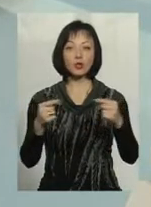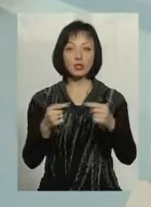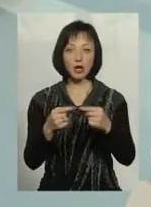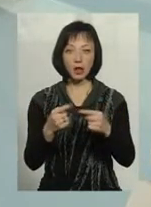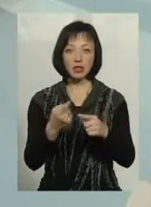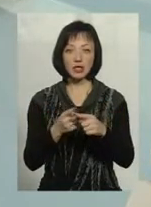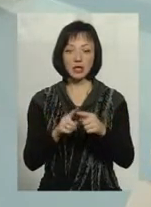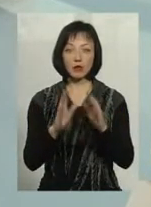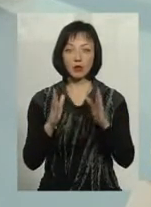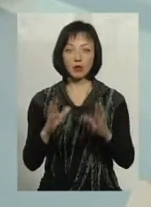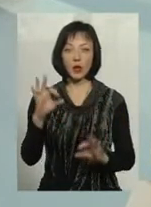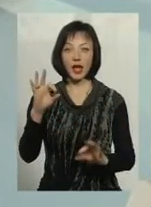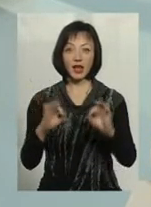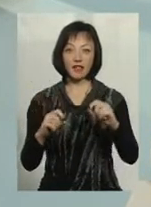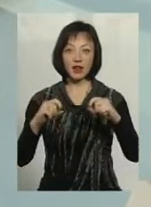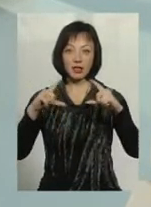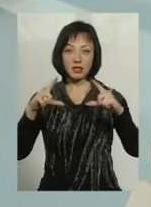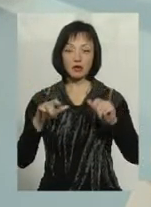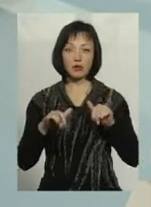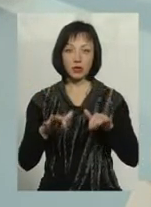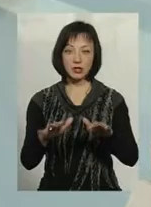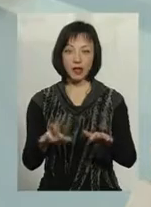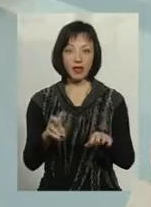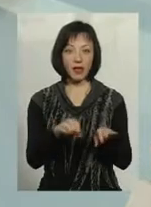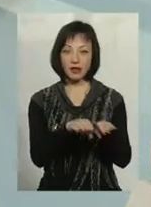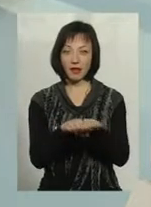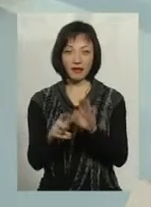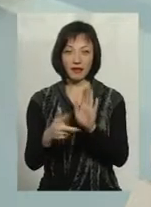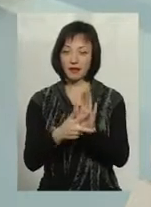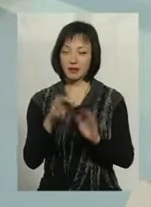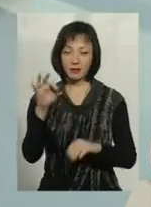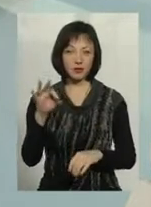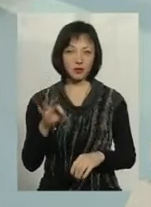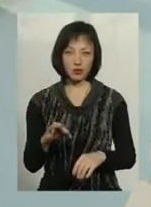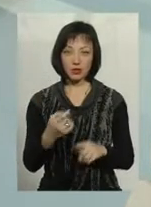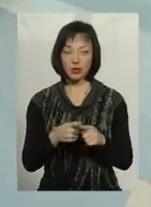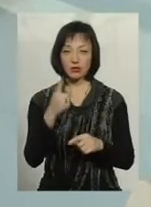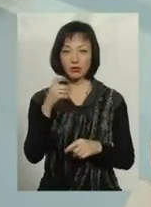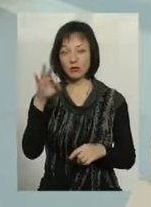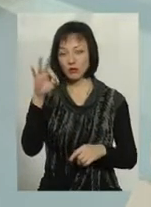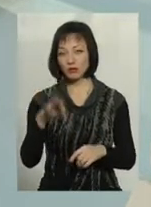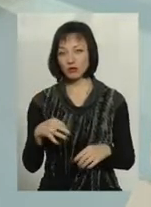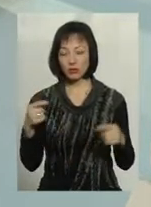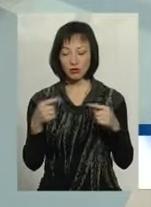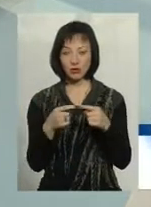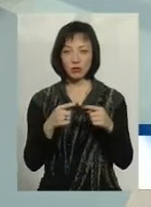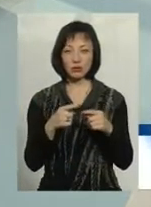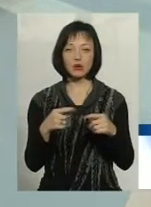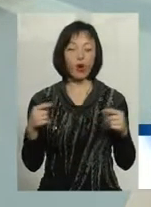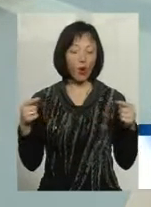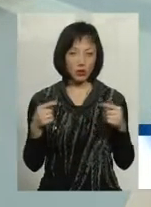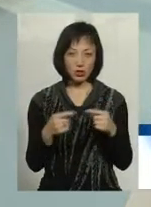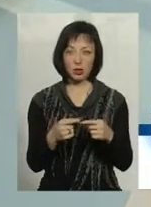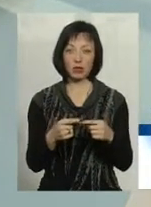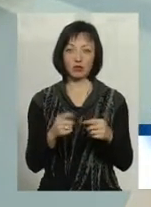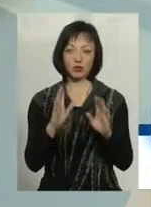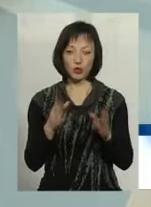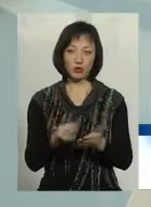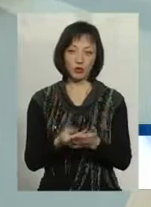що бюджет спрямований, ініціатива уряду підвищити мінімальну зарплату насамперед спрямована